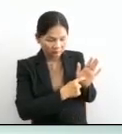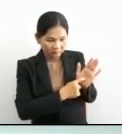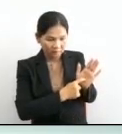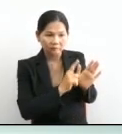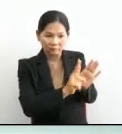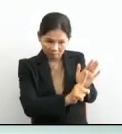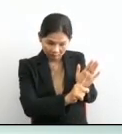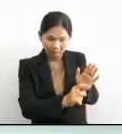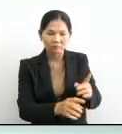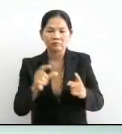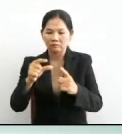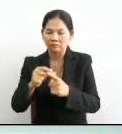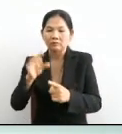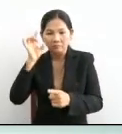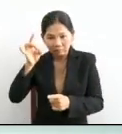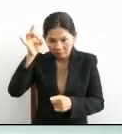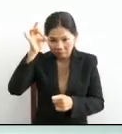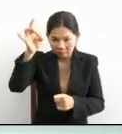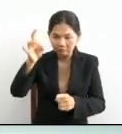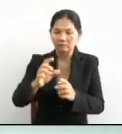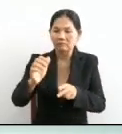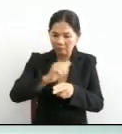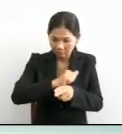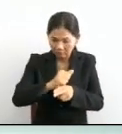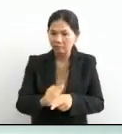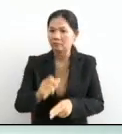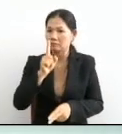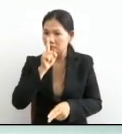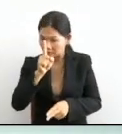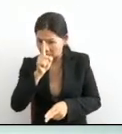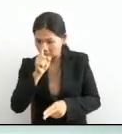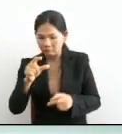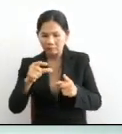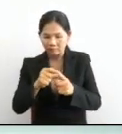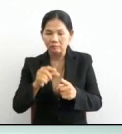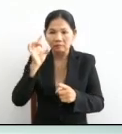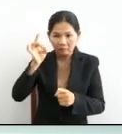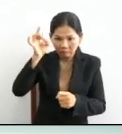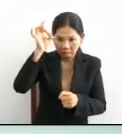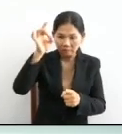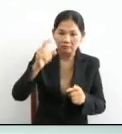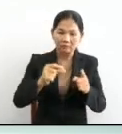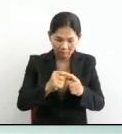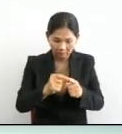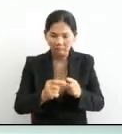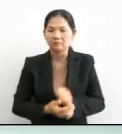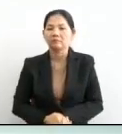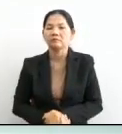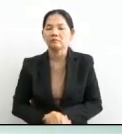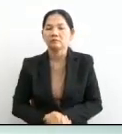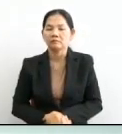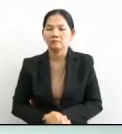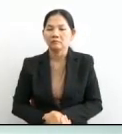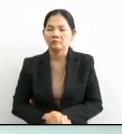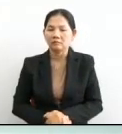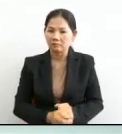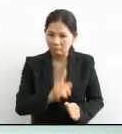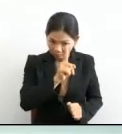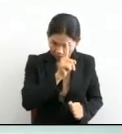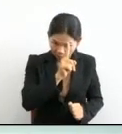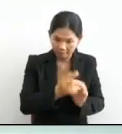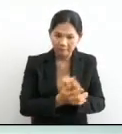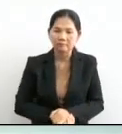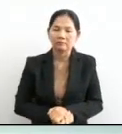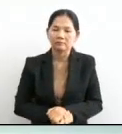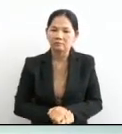dơ bia chà đúa nơi khăn lùm hạt tìm muối cái ai con quần dơ bia nà con chà chấm con đã lấy mùi máu